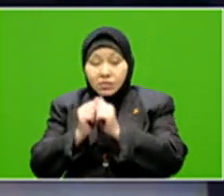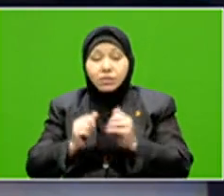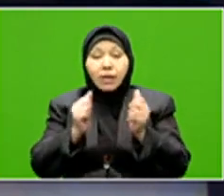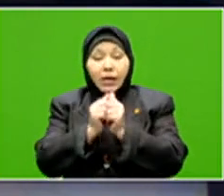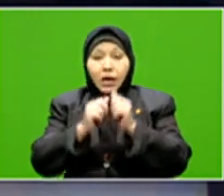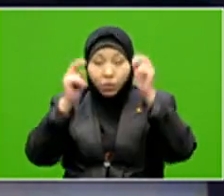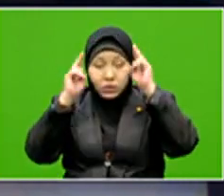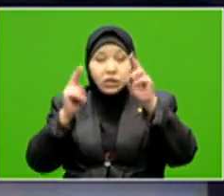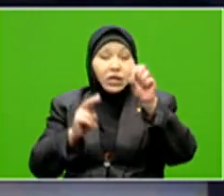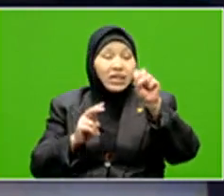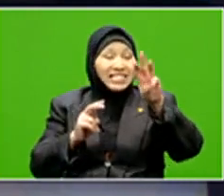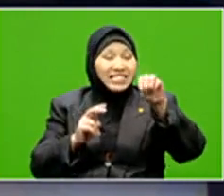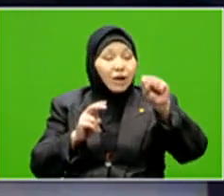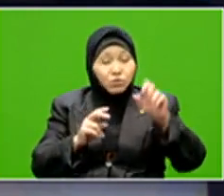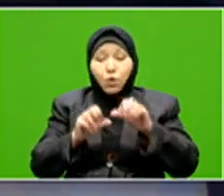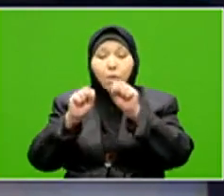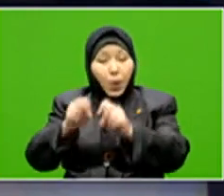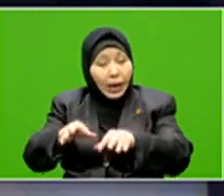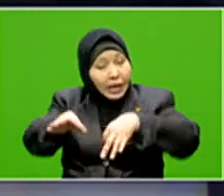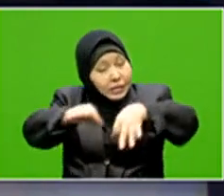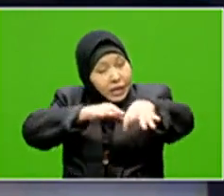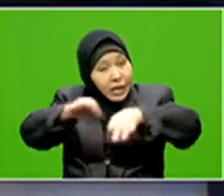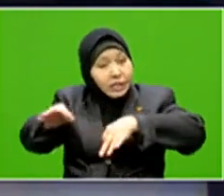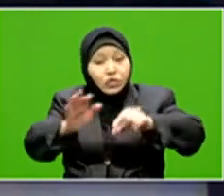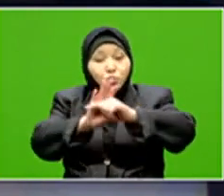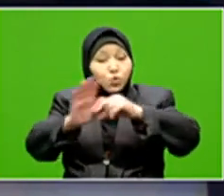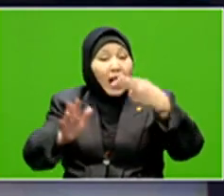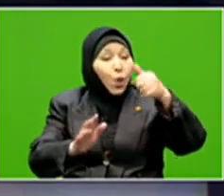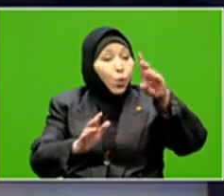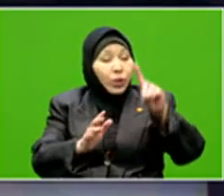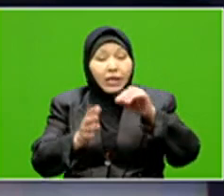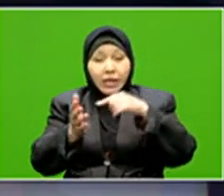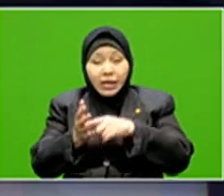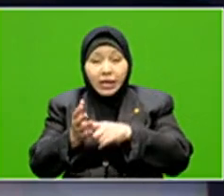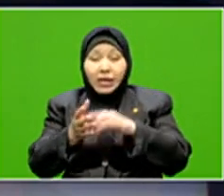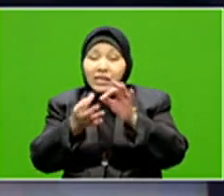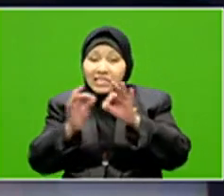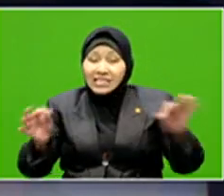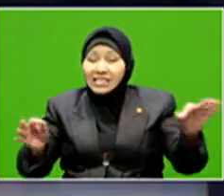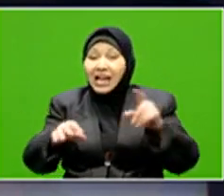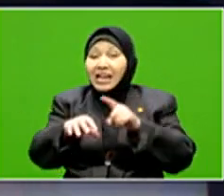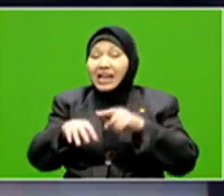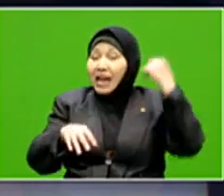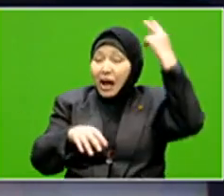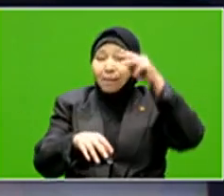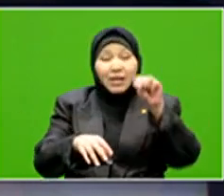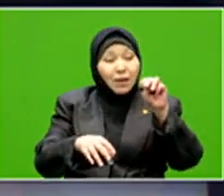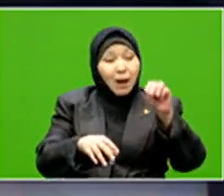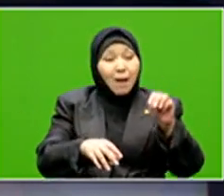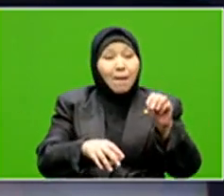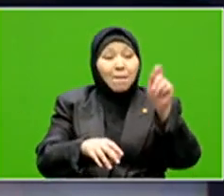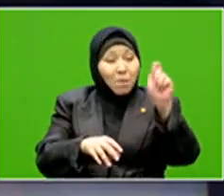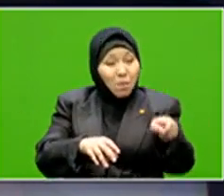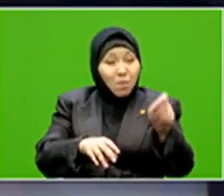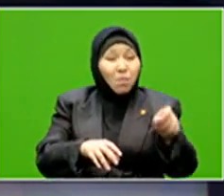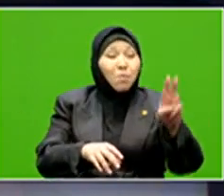Syamsul untuk Ustaz boleh jelaskan, ya, dalam kisah ataupun surah Hud ini, kisah Nabi Musa disentuh tetapi pendek dan ia